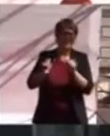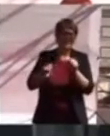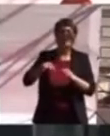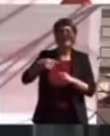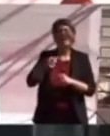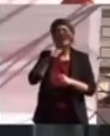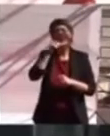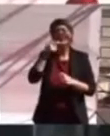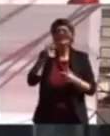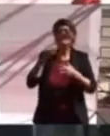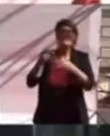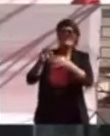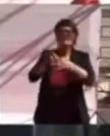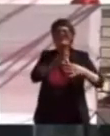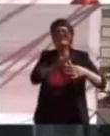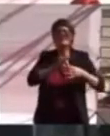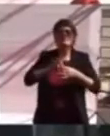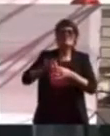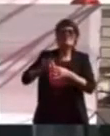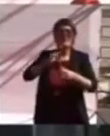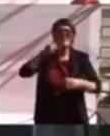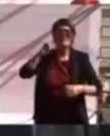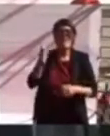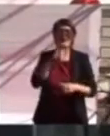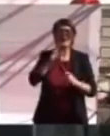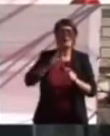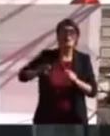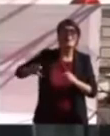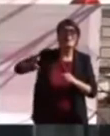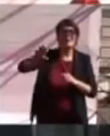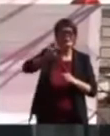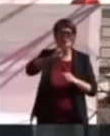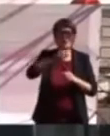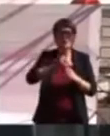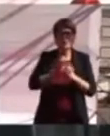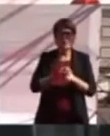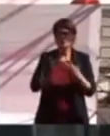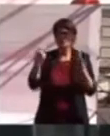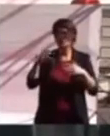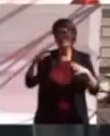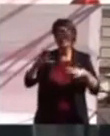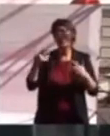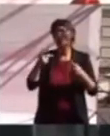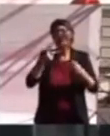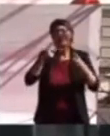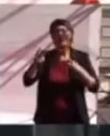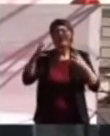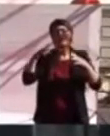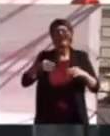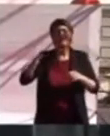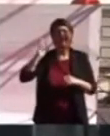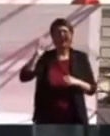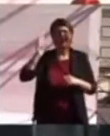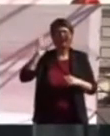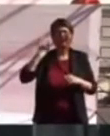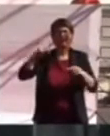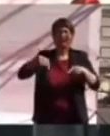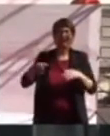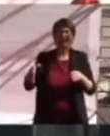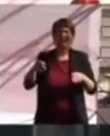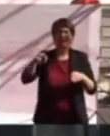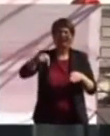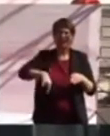con le regioni cosa che stiamo provando diciamo a fare sin dall'inizio ma credo che in questa fase questo sia particolarmente